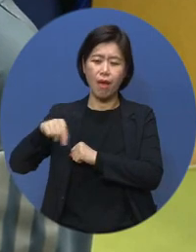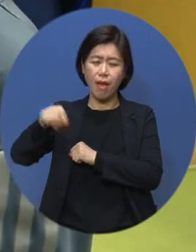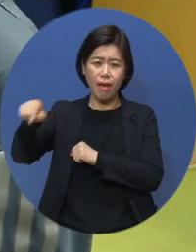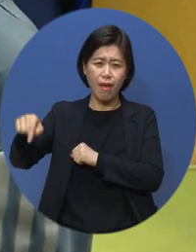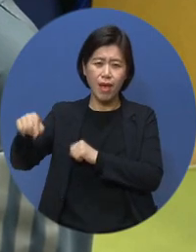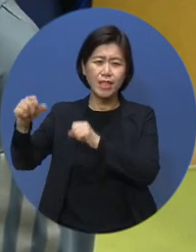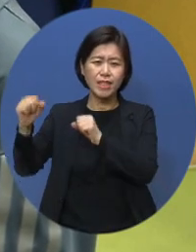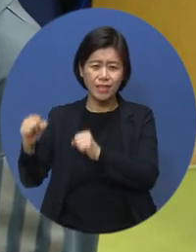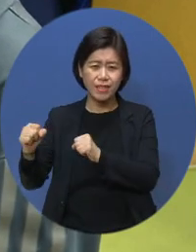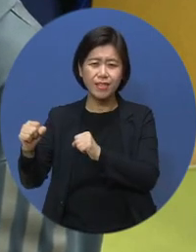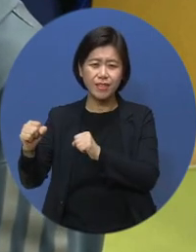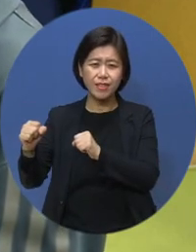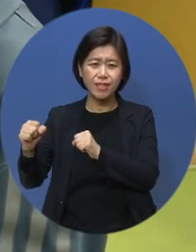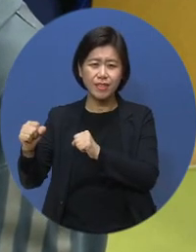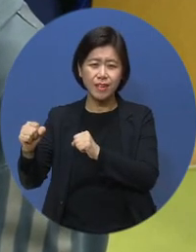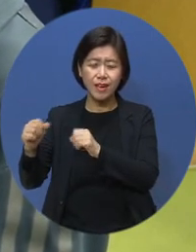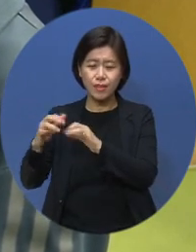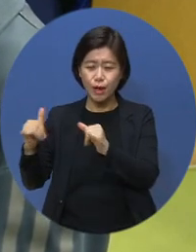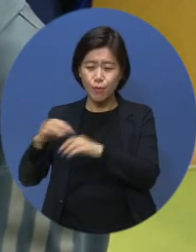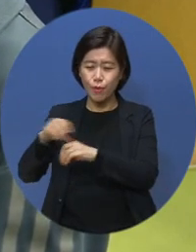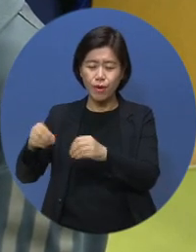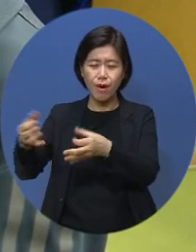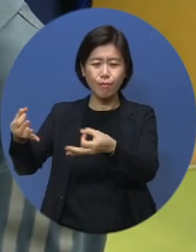써 보고 싶겠죠 관객들